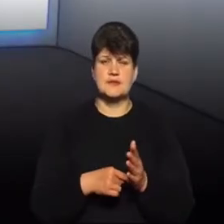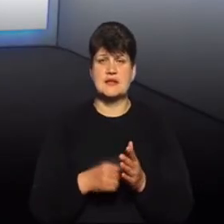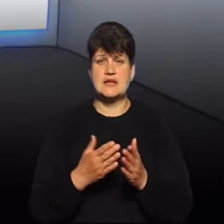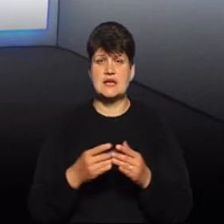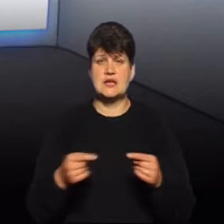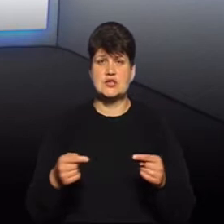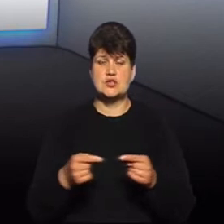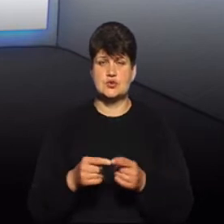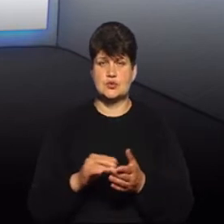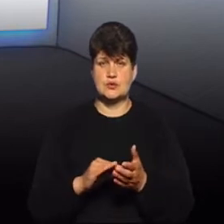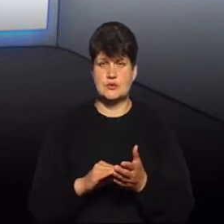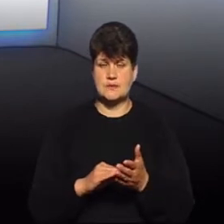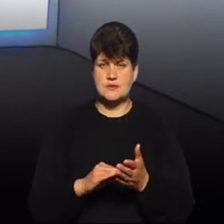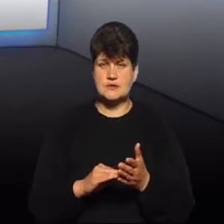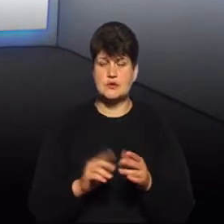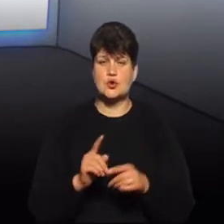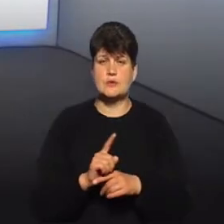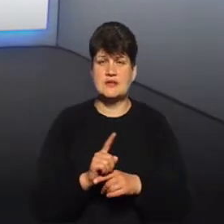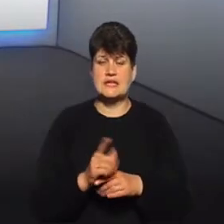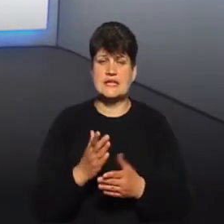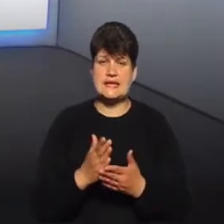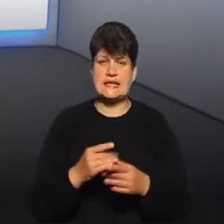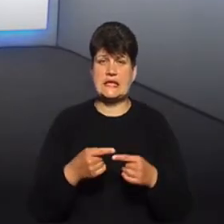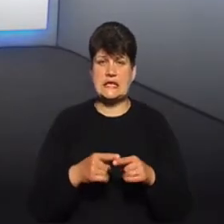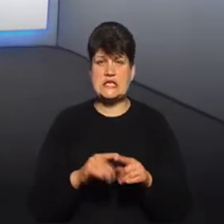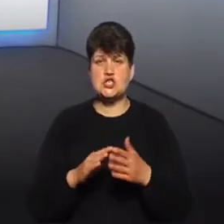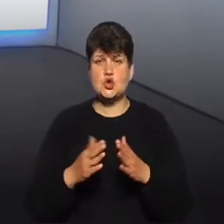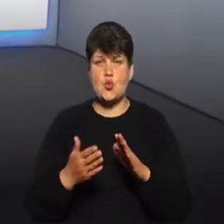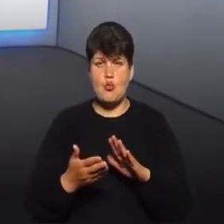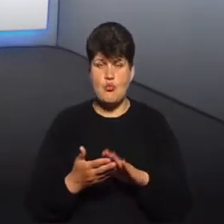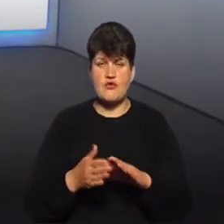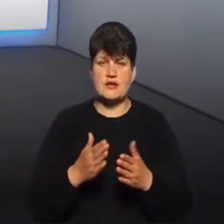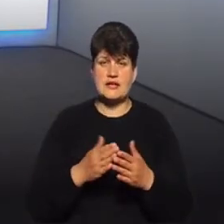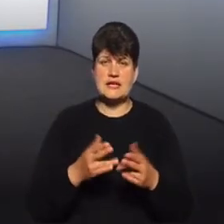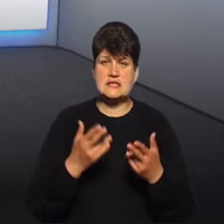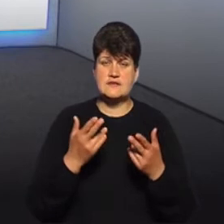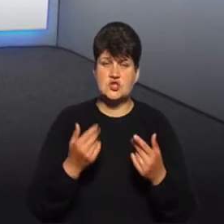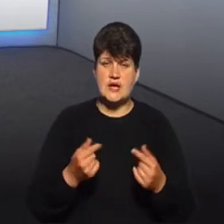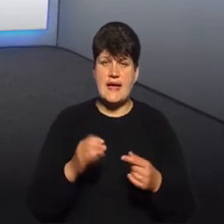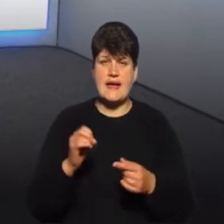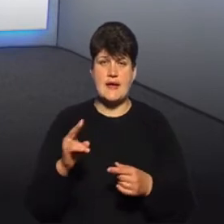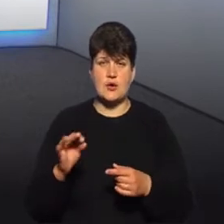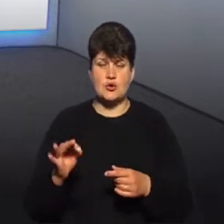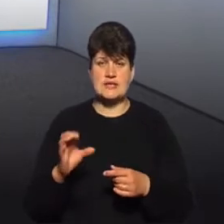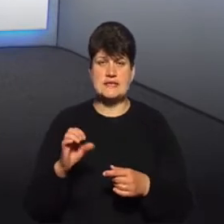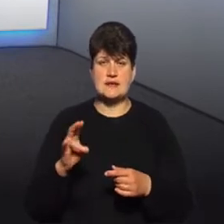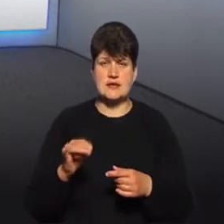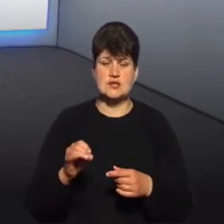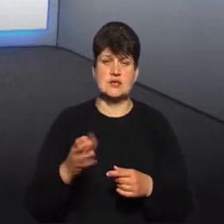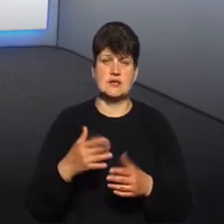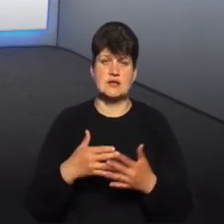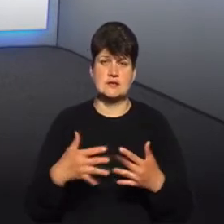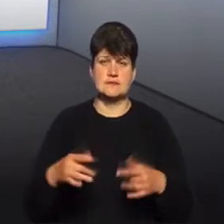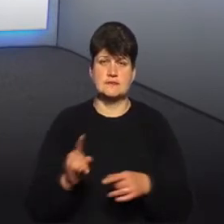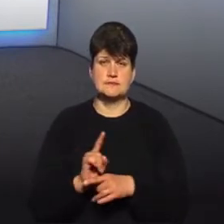нормативи, які є технічні умови, і є, звичайно, екологічні певні санітарно-епідеміологічні норми. Можливо,